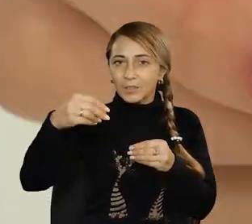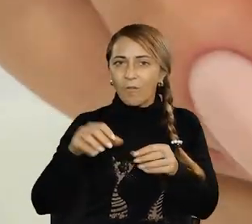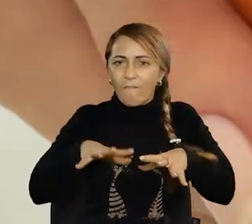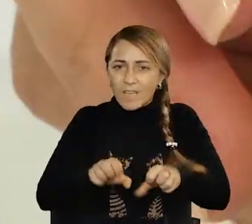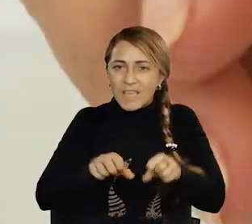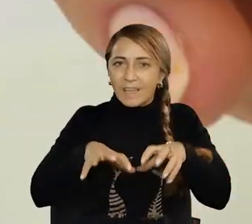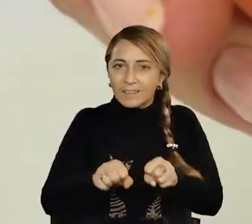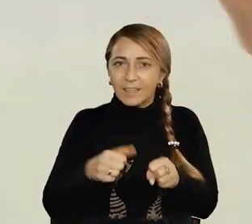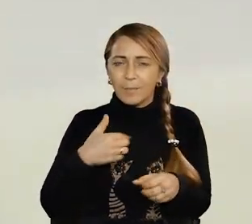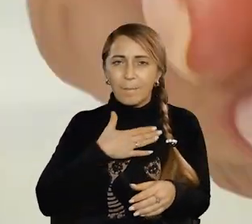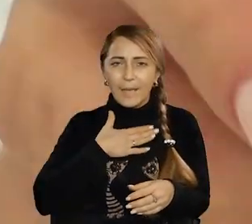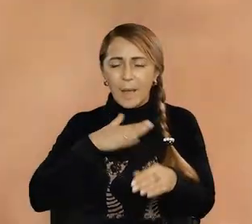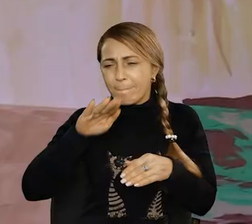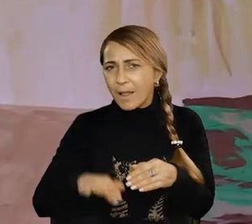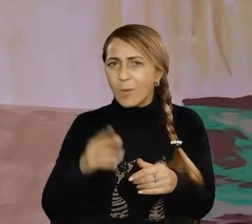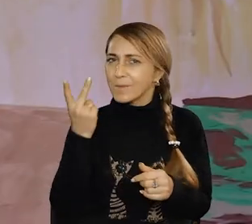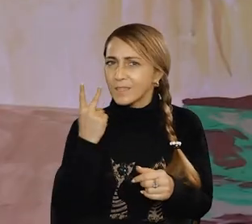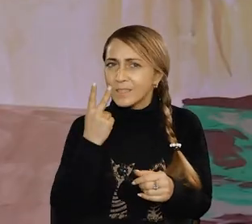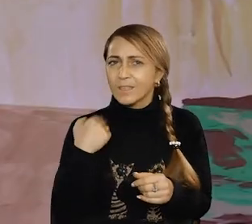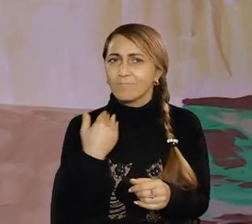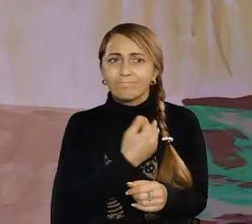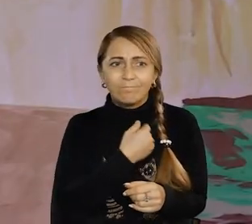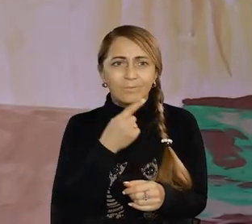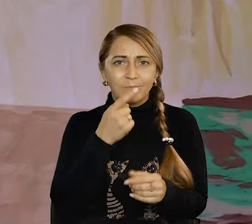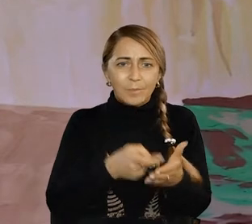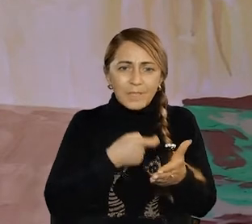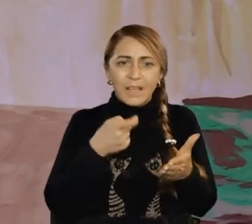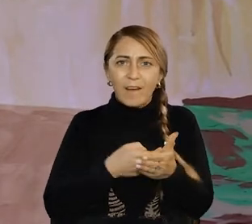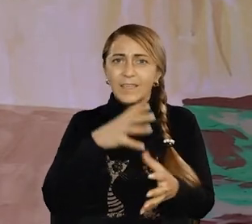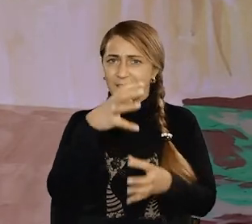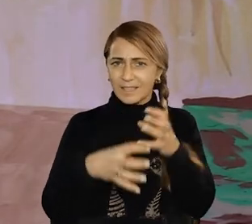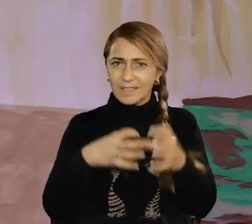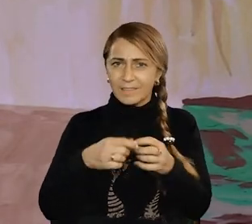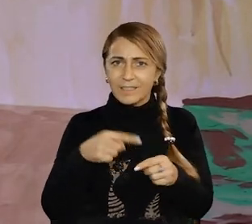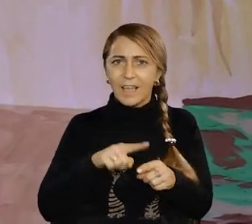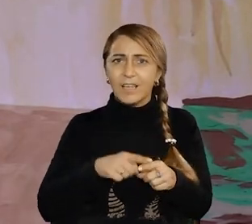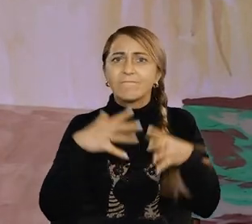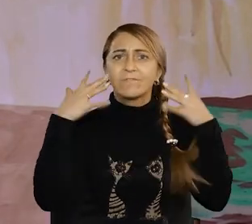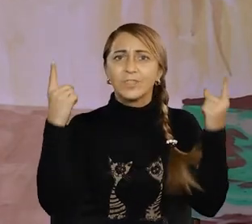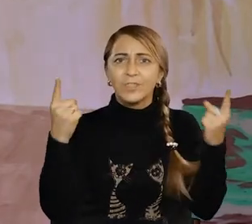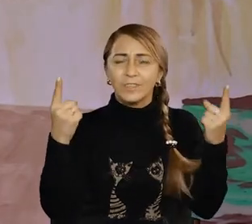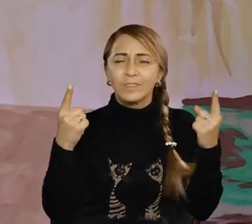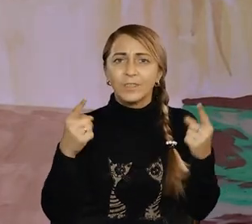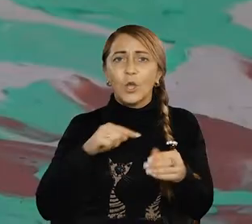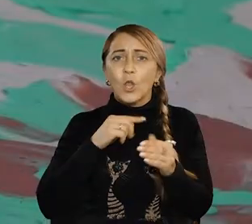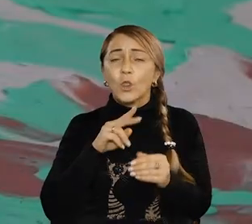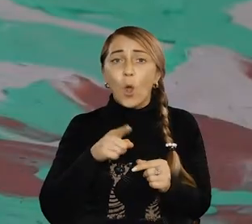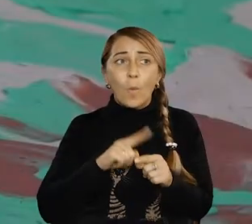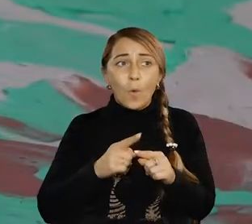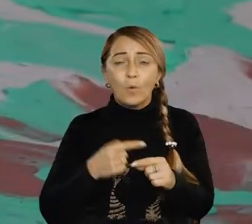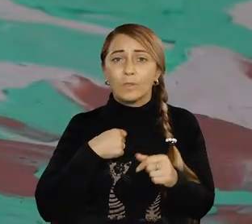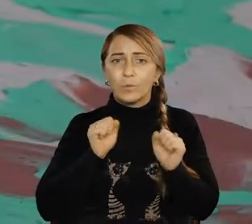тіста. Мені, малому, постійно кортить пізнавати цей великий світ. Тому